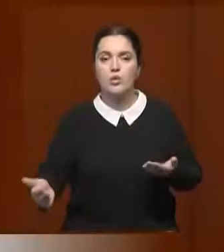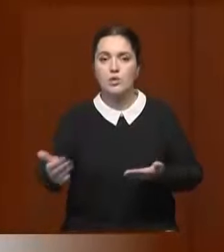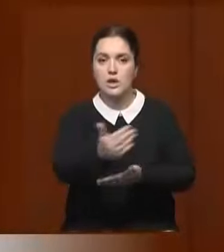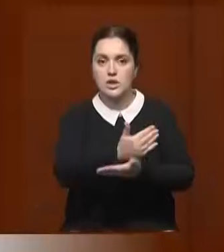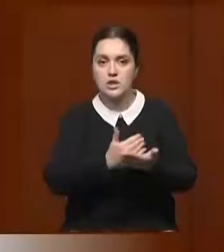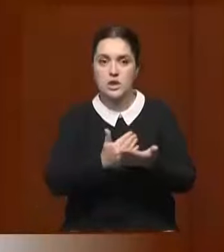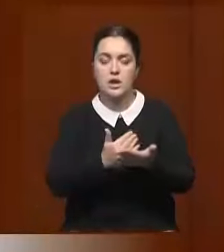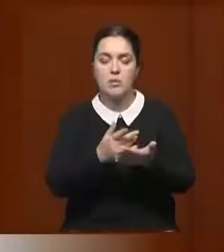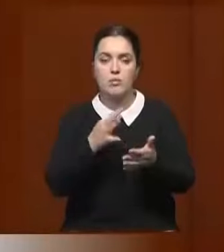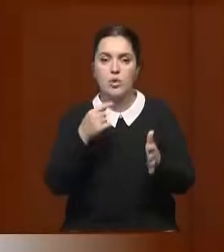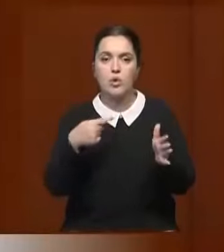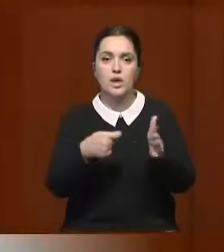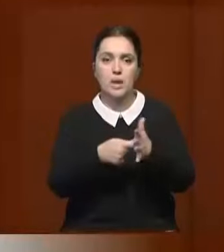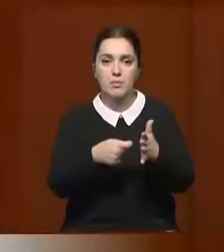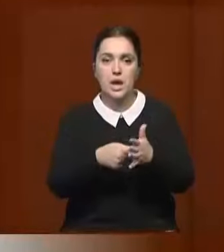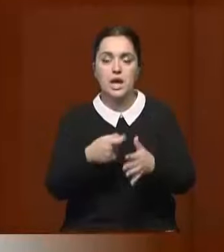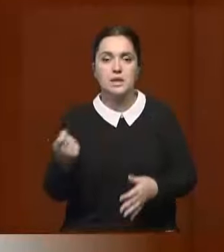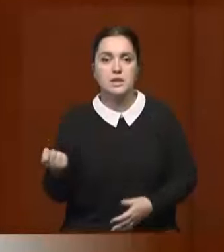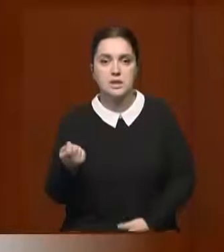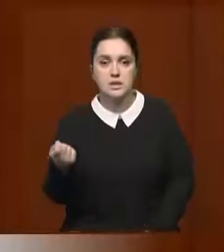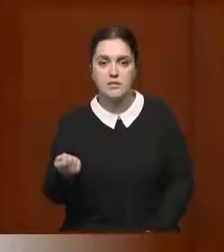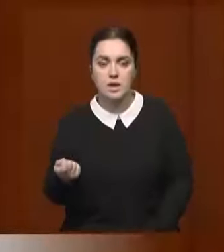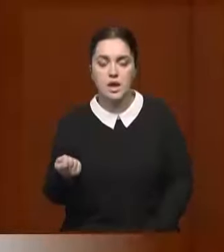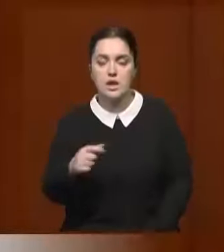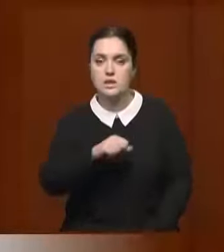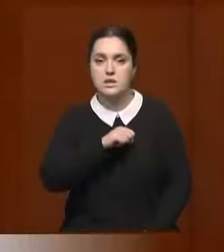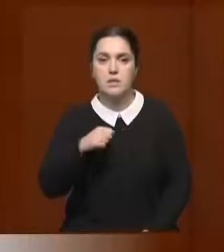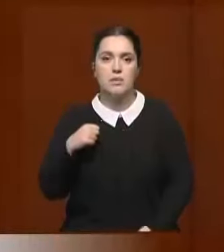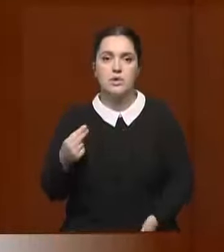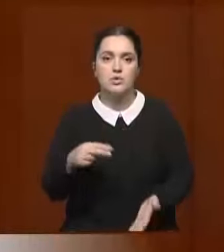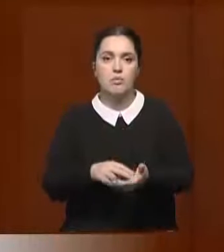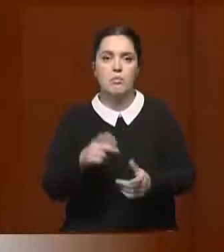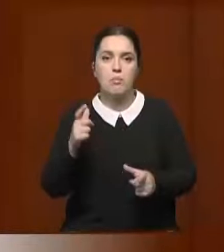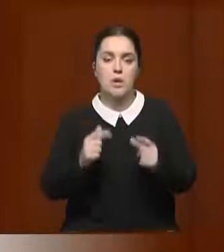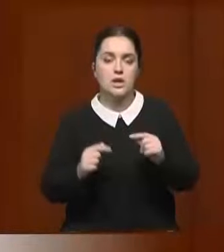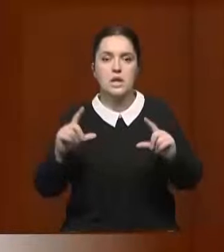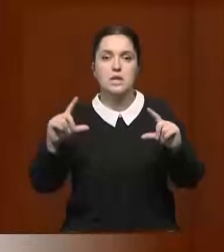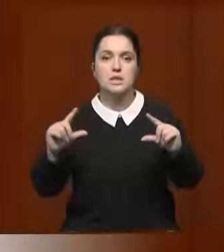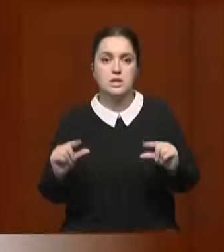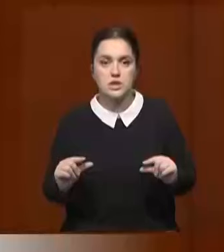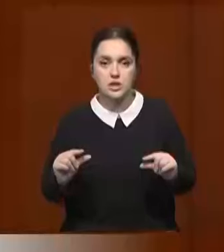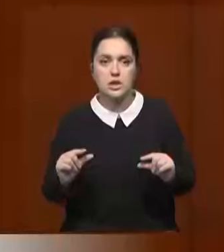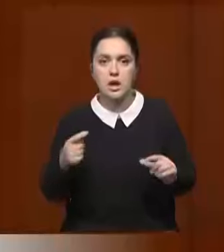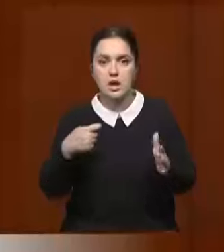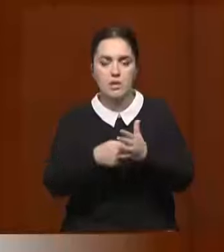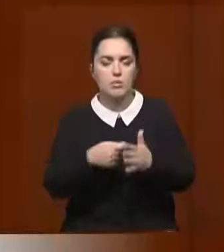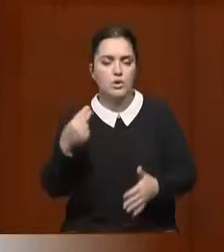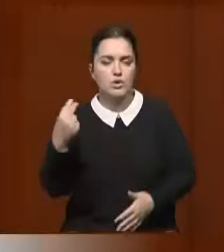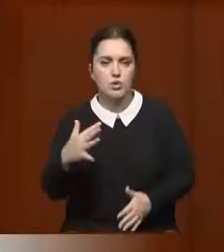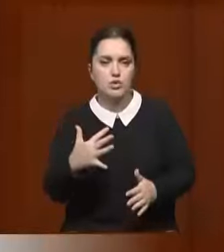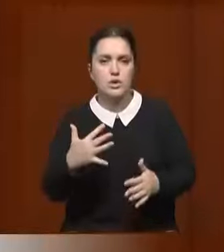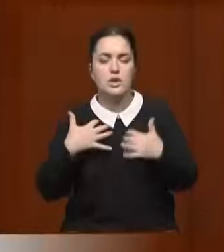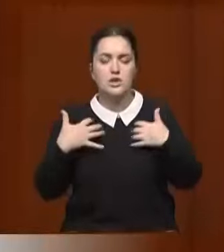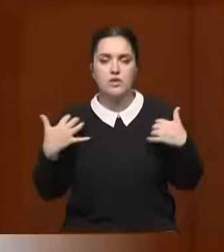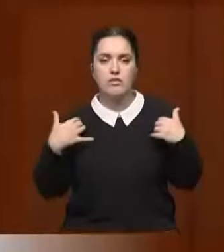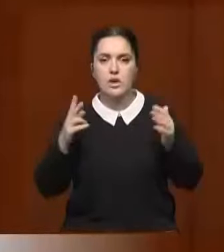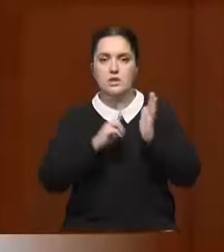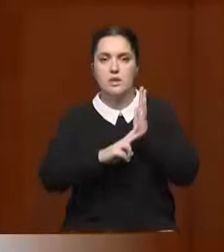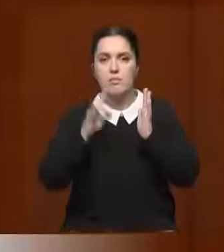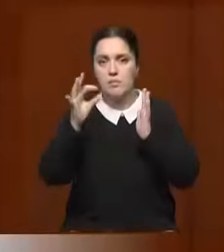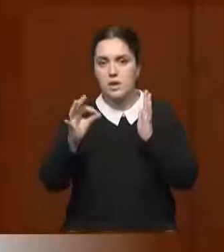по кормовым и по зерновым целым, тогда и себестоимость молока снижится. Потому что сегодня корма дорогие. 70% от